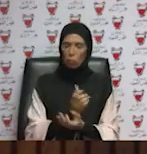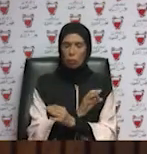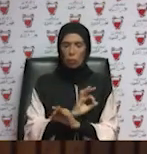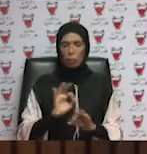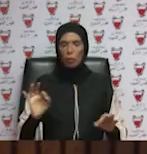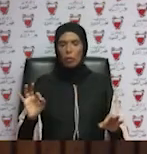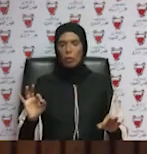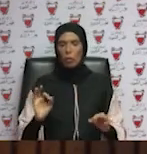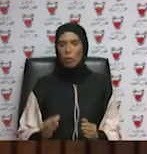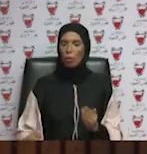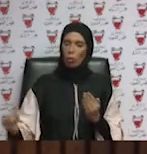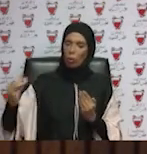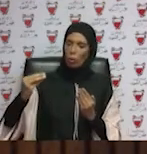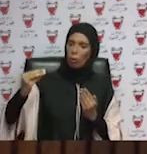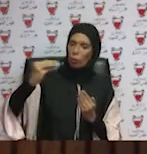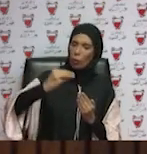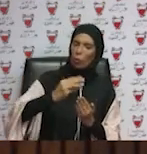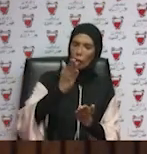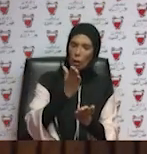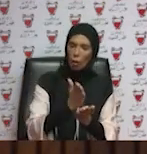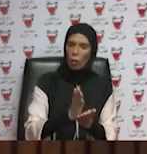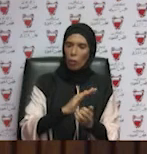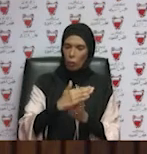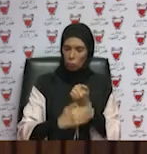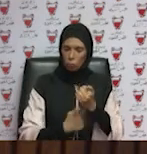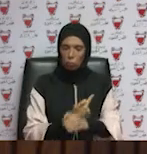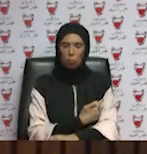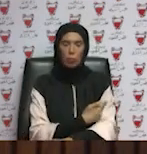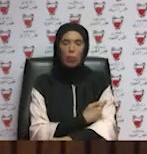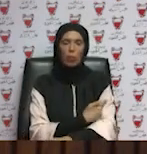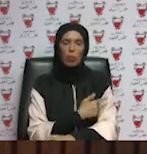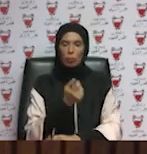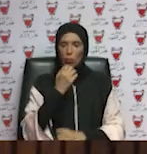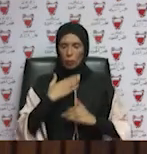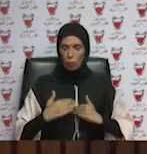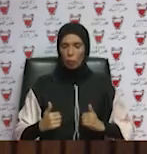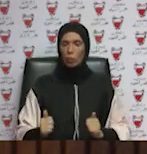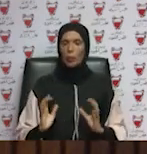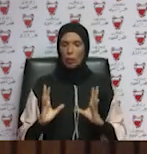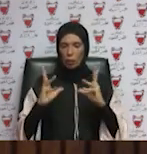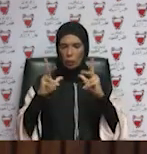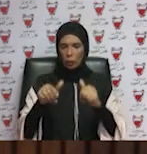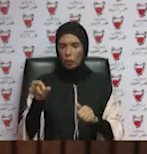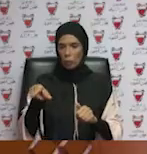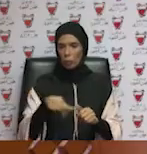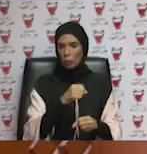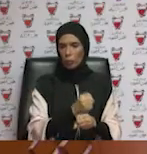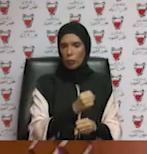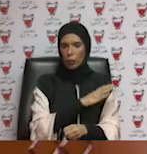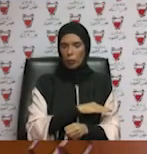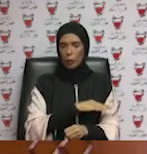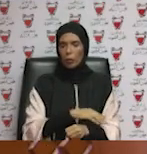ويعمل على تعزيز الحق في الرعاية الصحية من خلال تأهيل العاملين في المجال